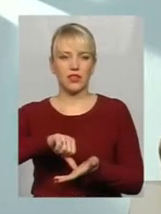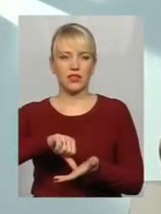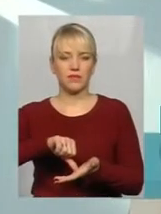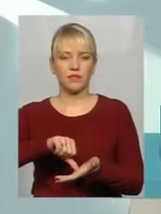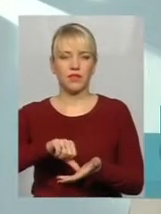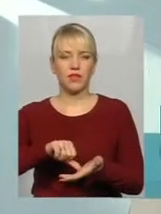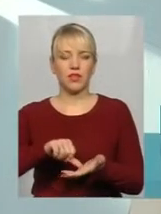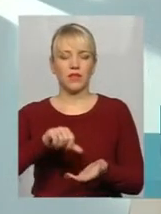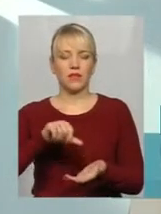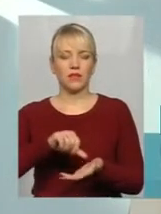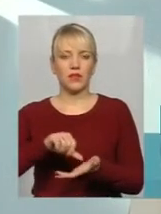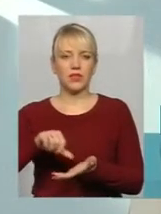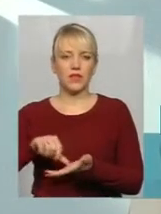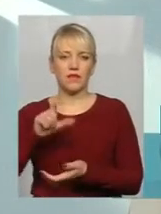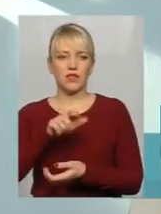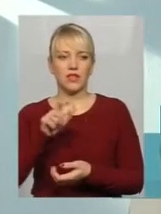які,